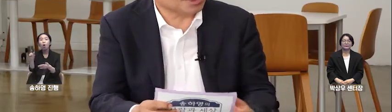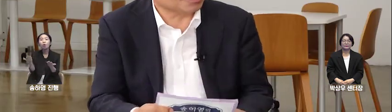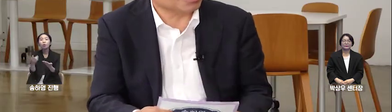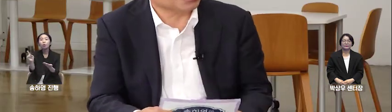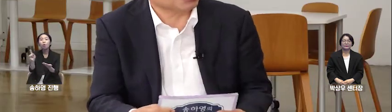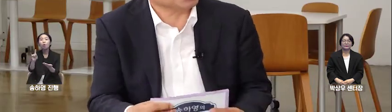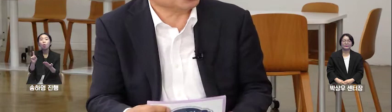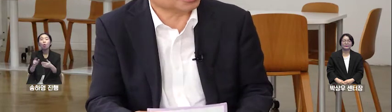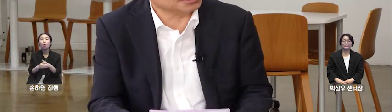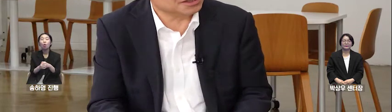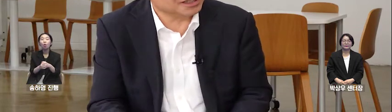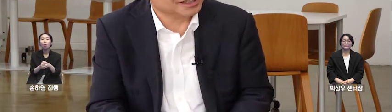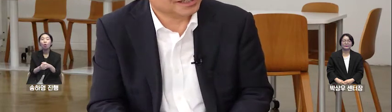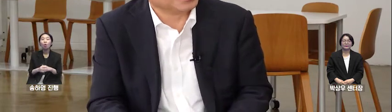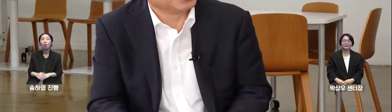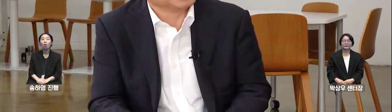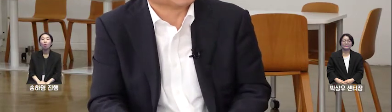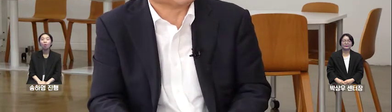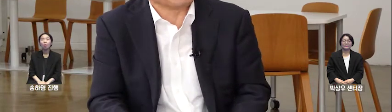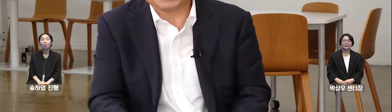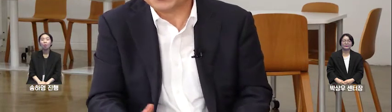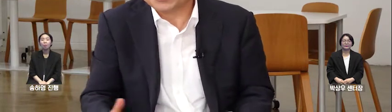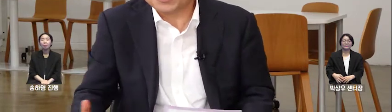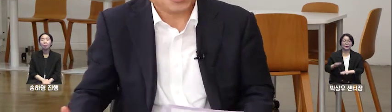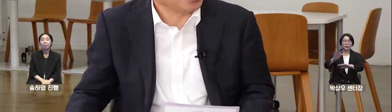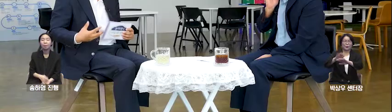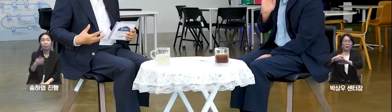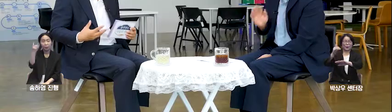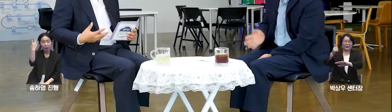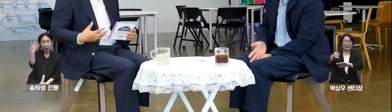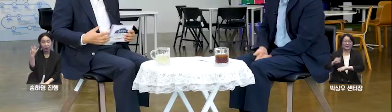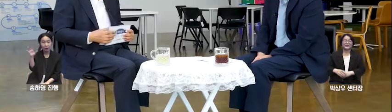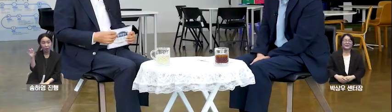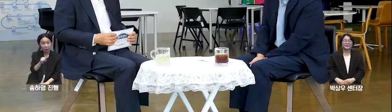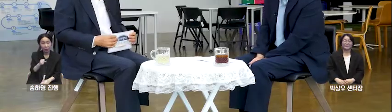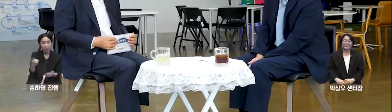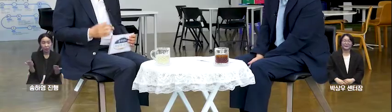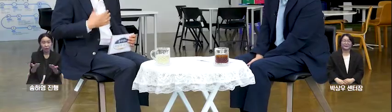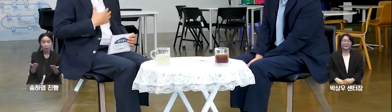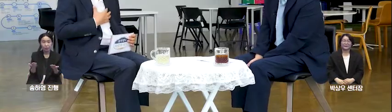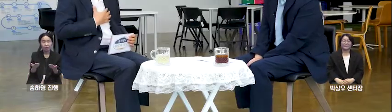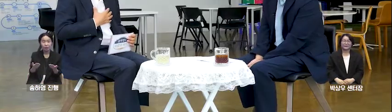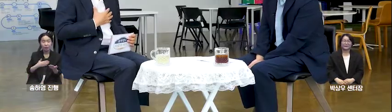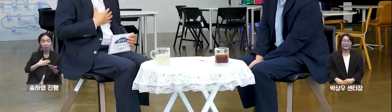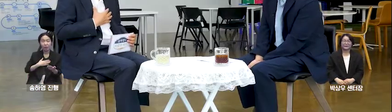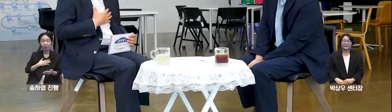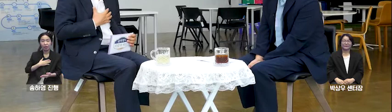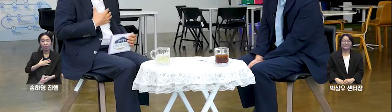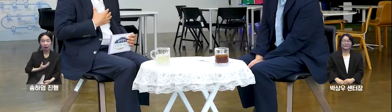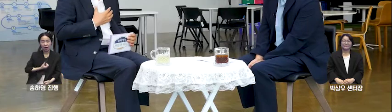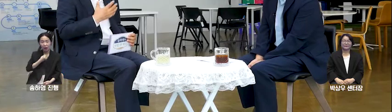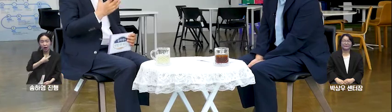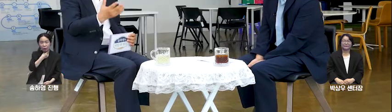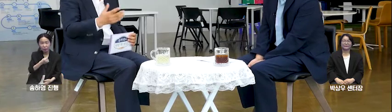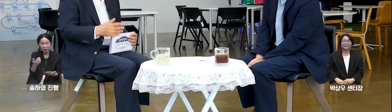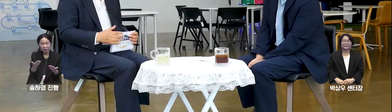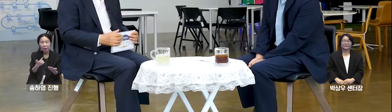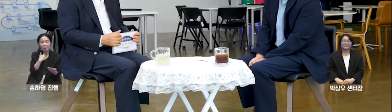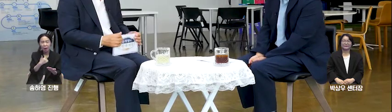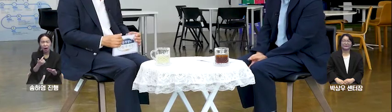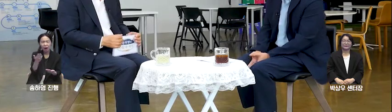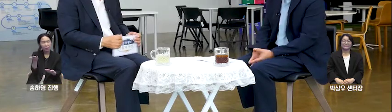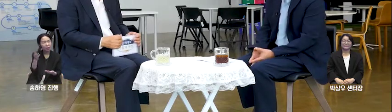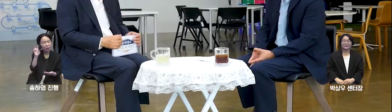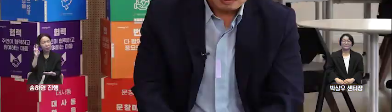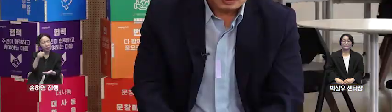농사진 거 말고 예. 어떤 일 하셨어요? 예, 농사 또 갖고 있던 예. 그 욕망이 있으니까 뭐 하셨을 것